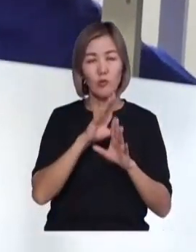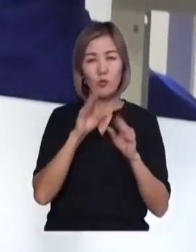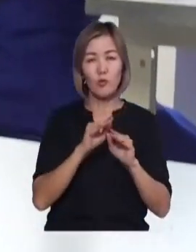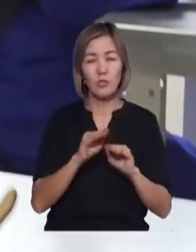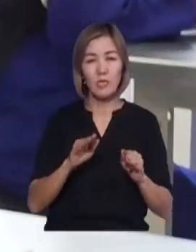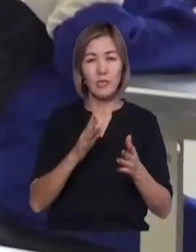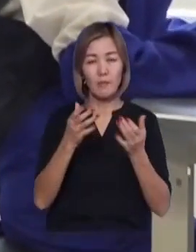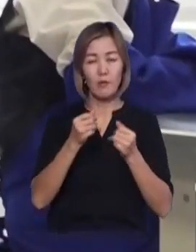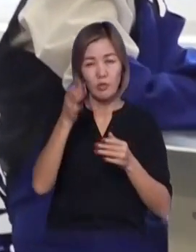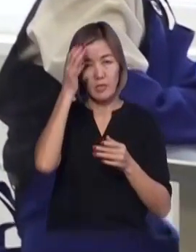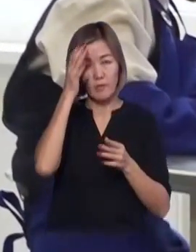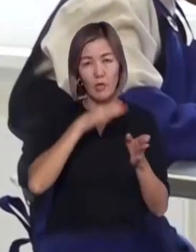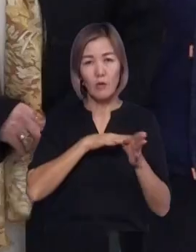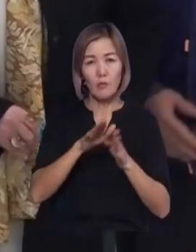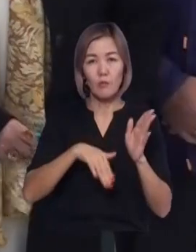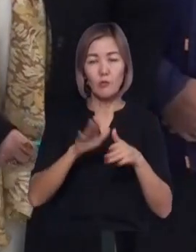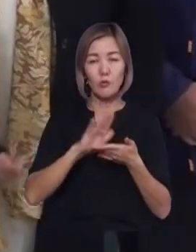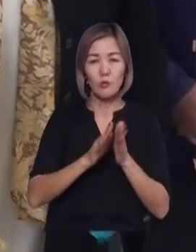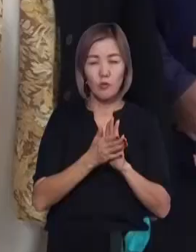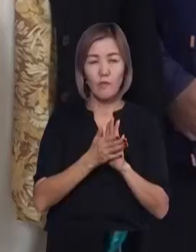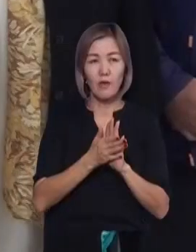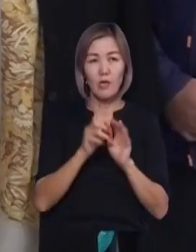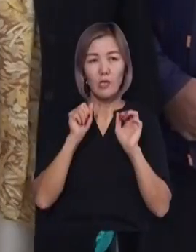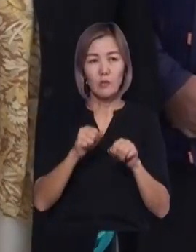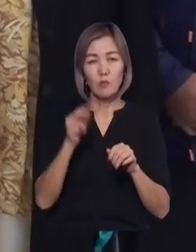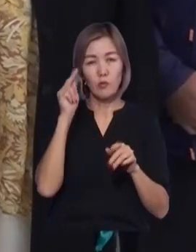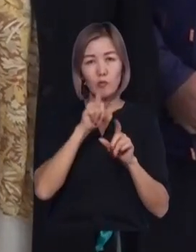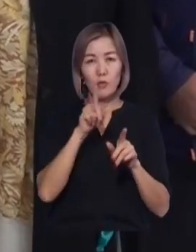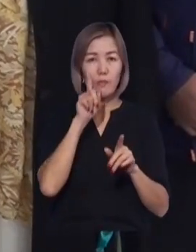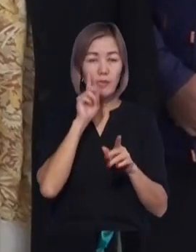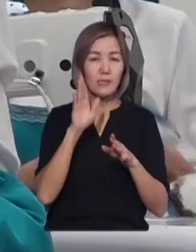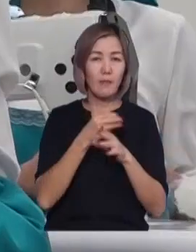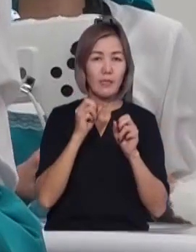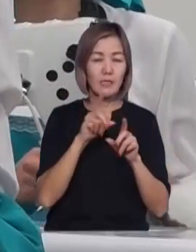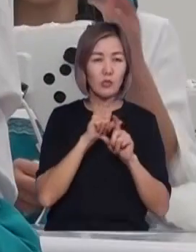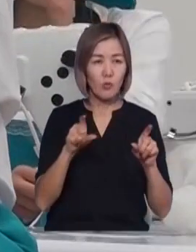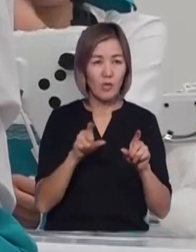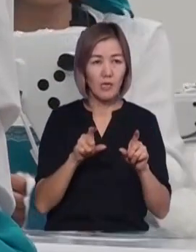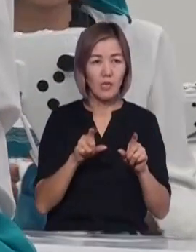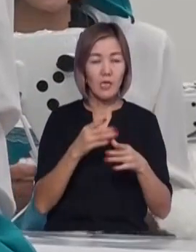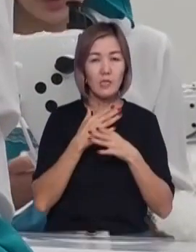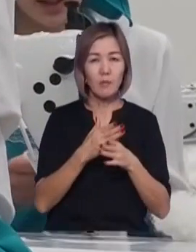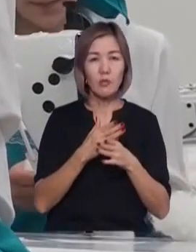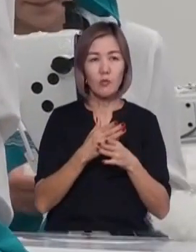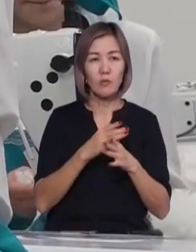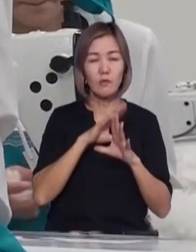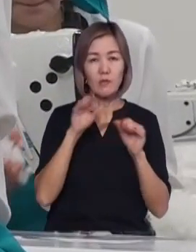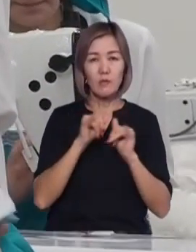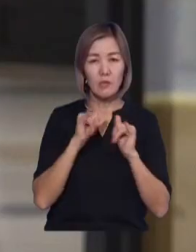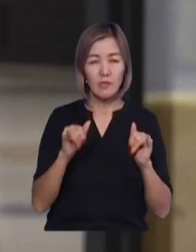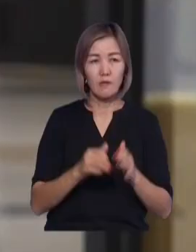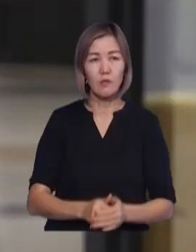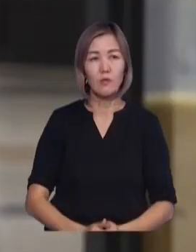будут получать образование в лучших условиях, а также смогут учиться в комфортной и безопасной среде, что поспособствует их всестороннему